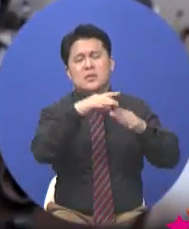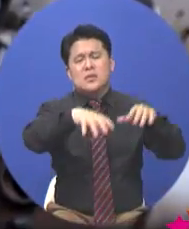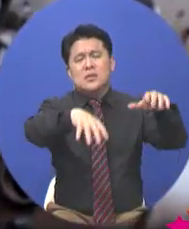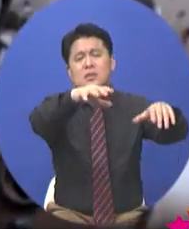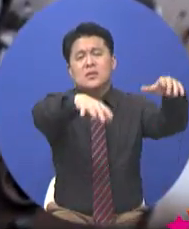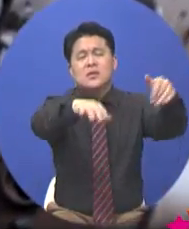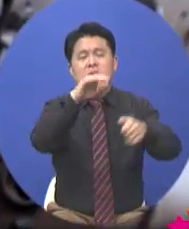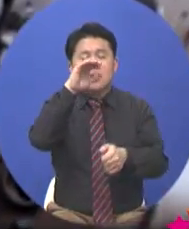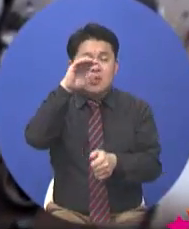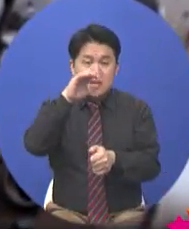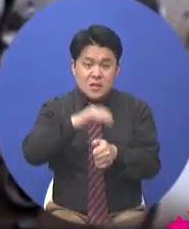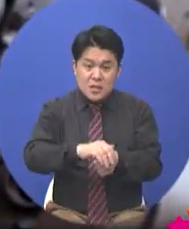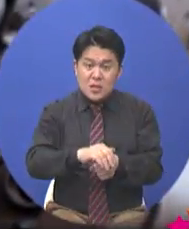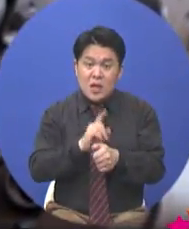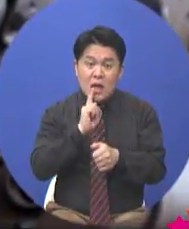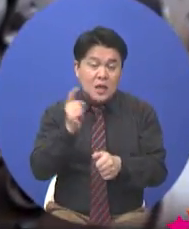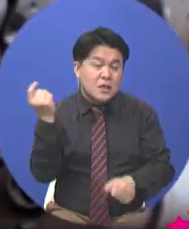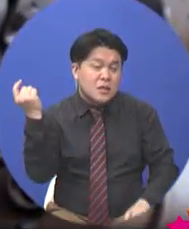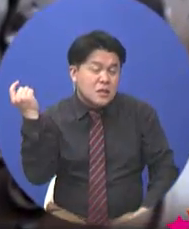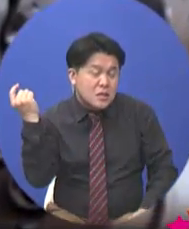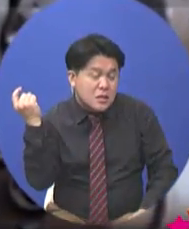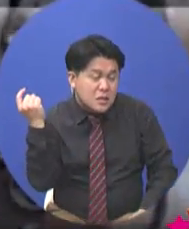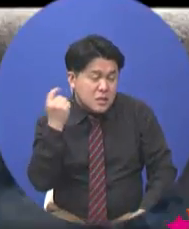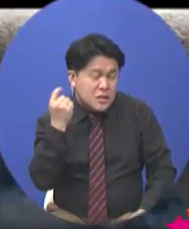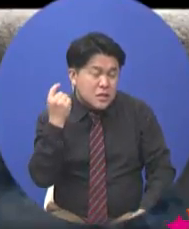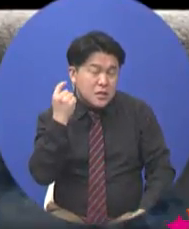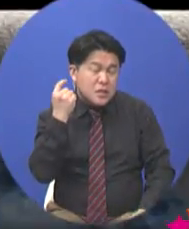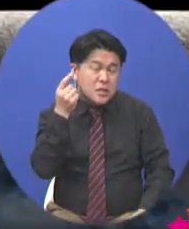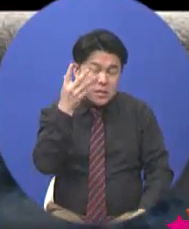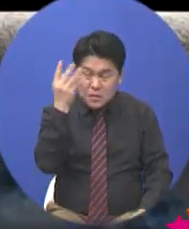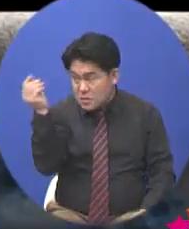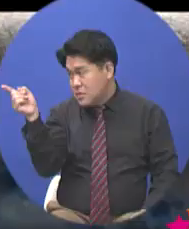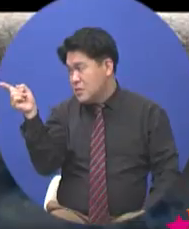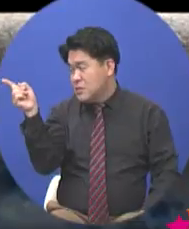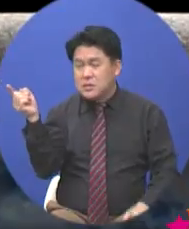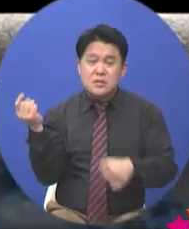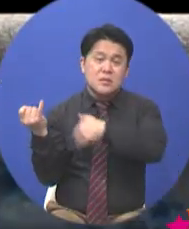판자집이여 경상도 사투리에